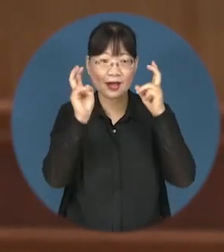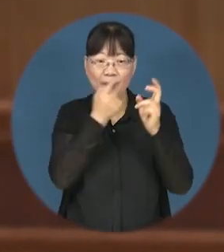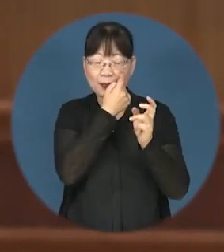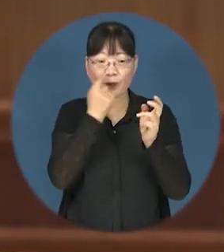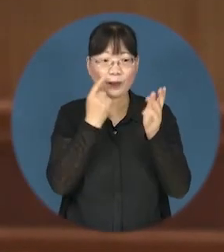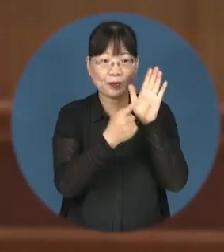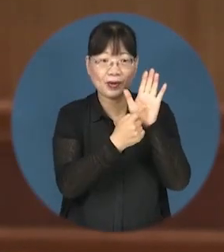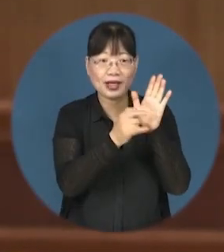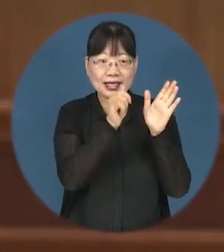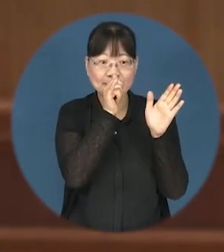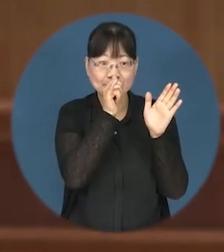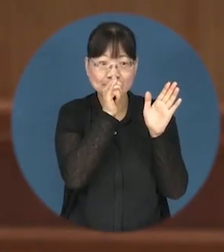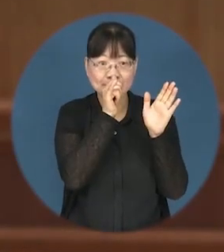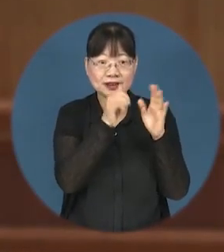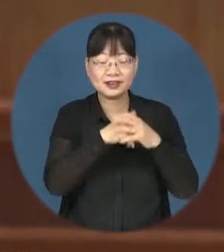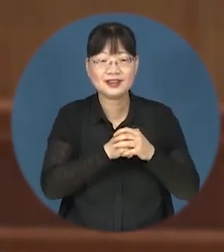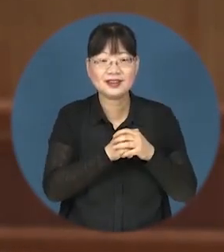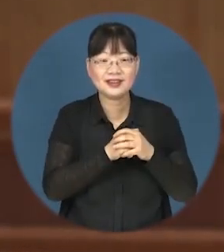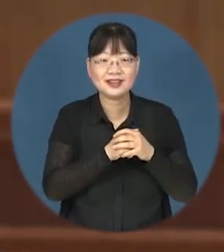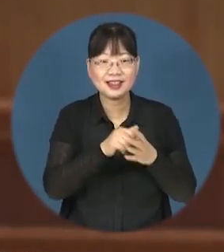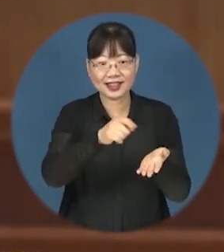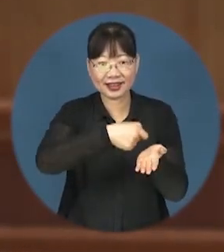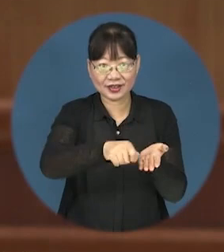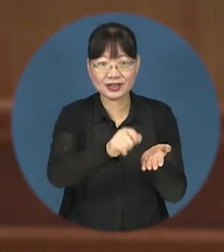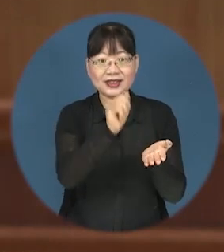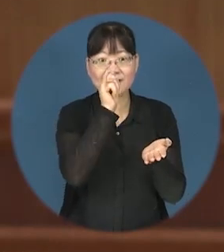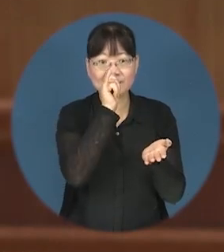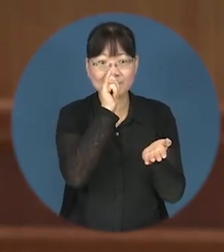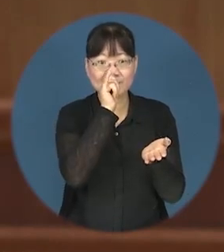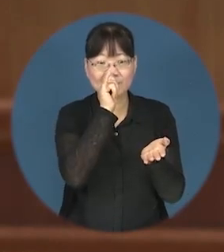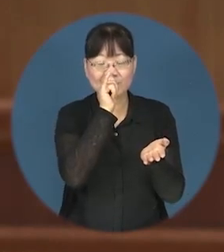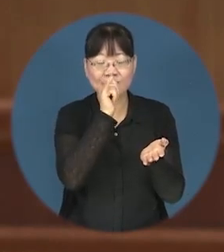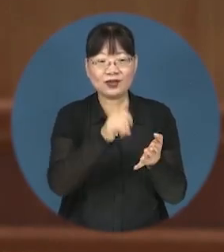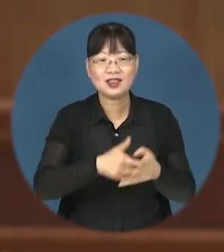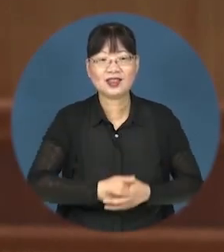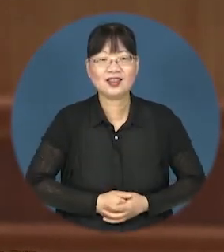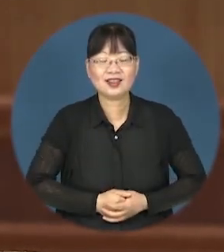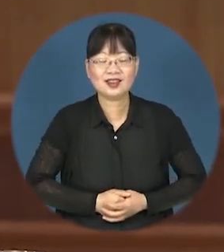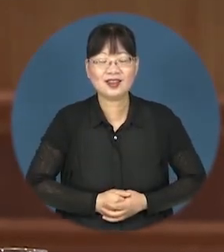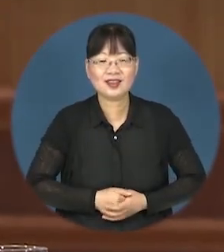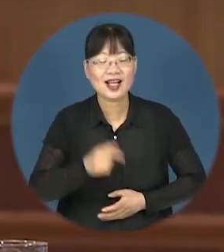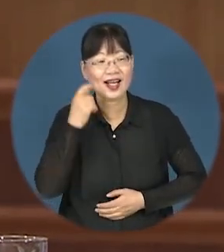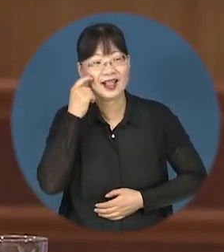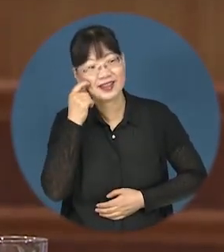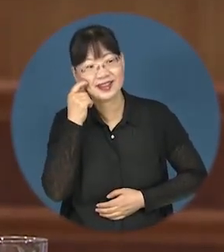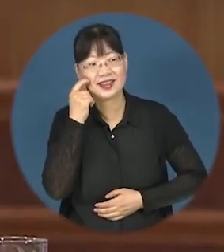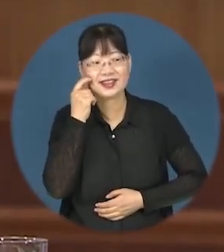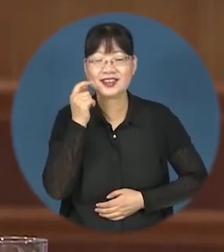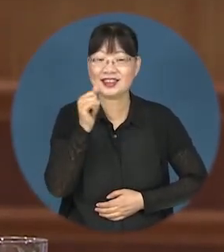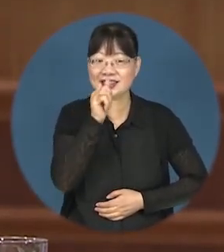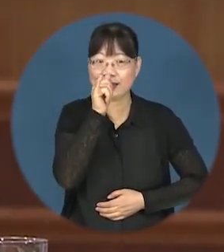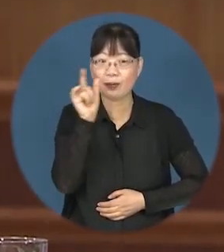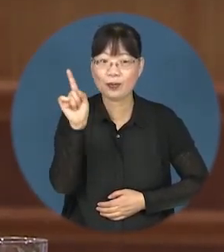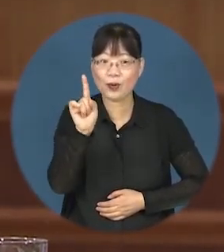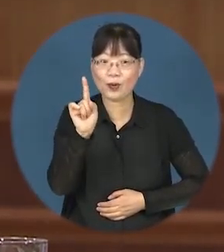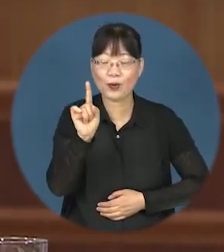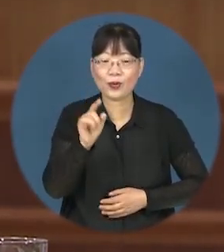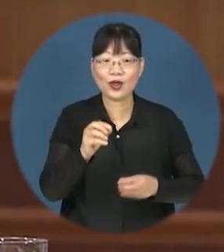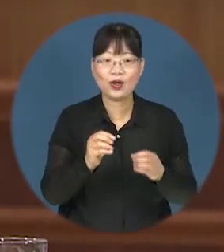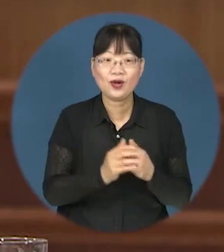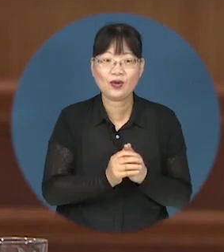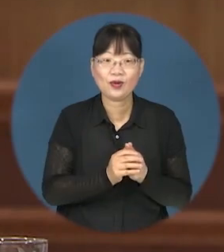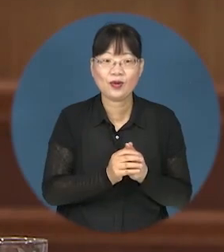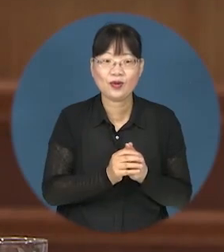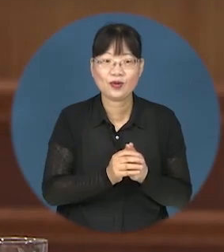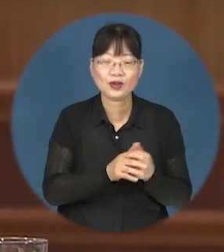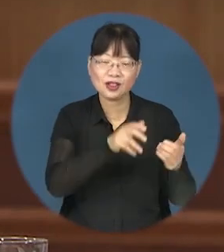기업의 상징 서책 네 맞습니다 뭐 거기에 또 이길 걸다 보면 무슨 채 무슨 체에서 부케